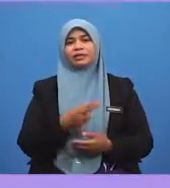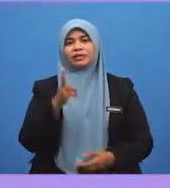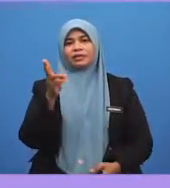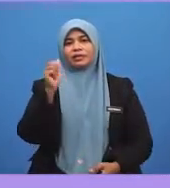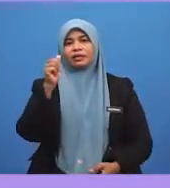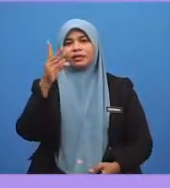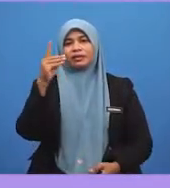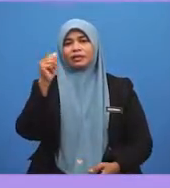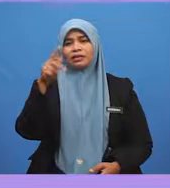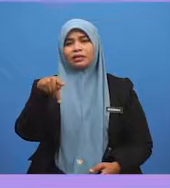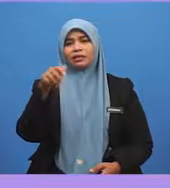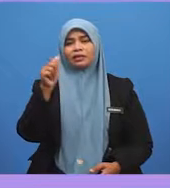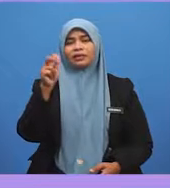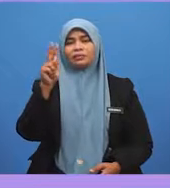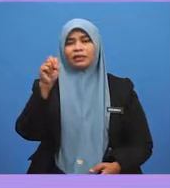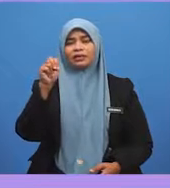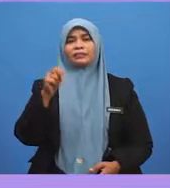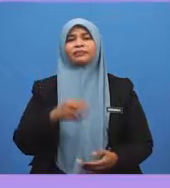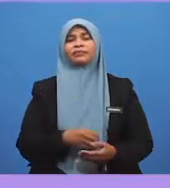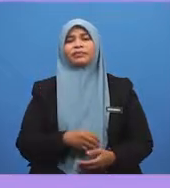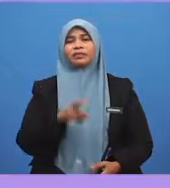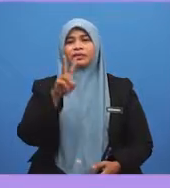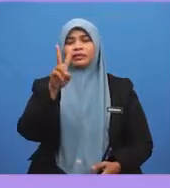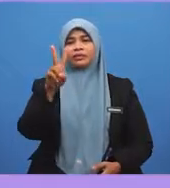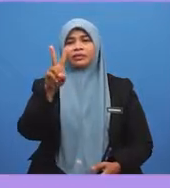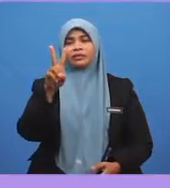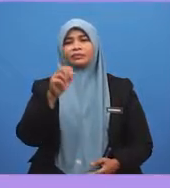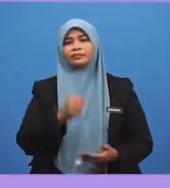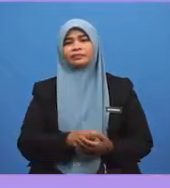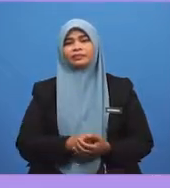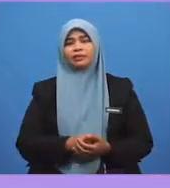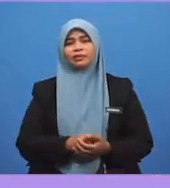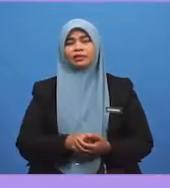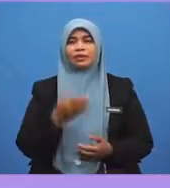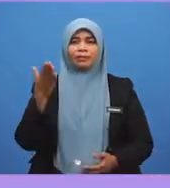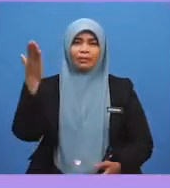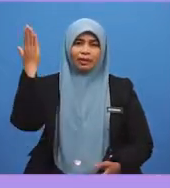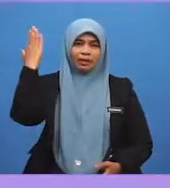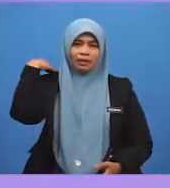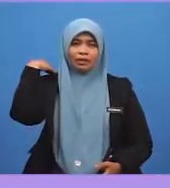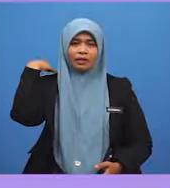Hadapan. Kata arah yang kedua pula ialah belakang.